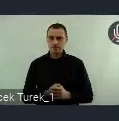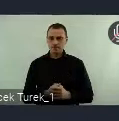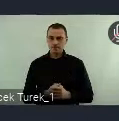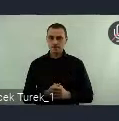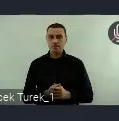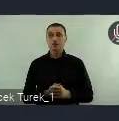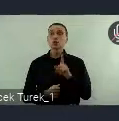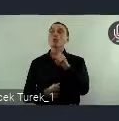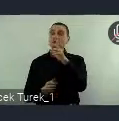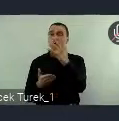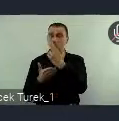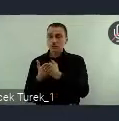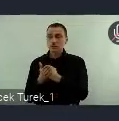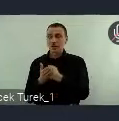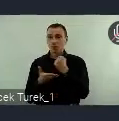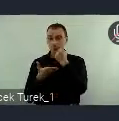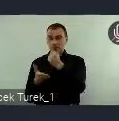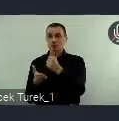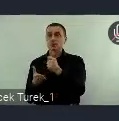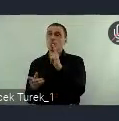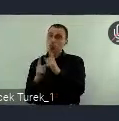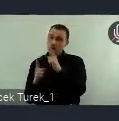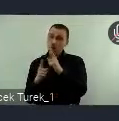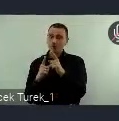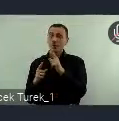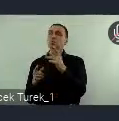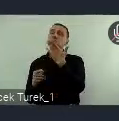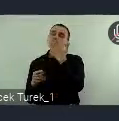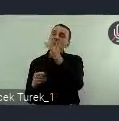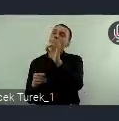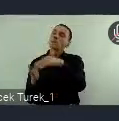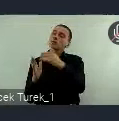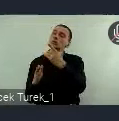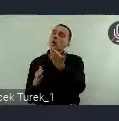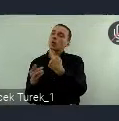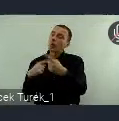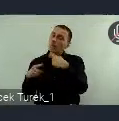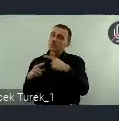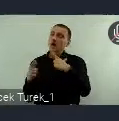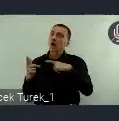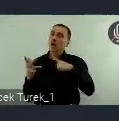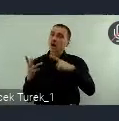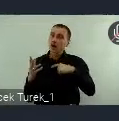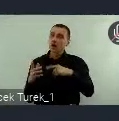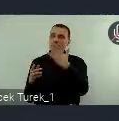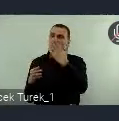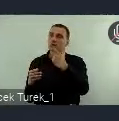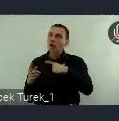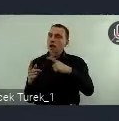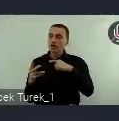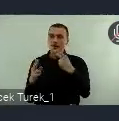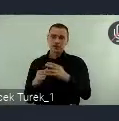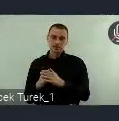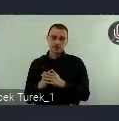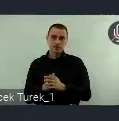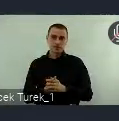beneficjentami dowiaduje się pozwól im na to by oni mówili o swoich potrzebach dostępność owych To jest coś co zawsze będzie dobrą praktyką w dostępność